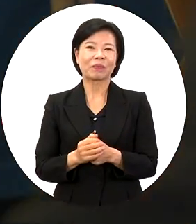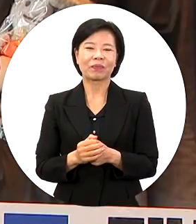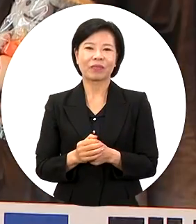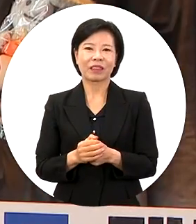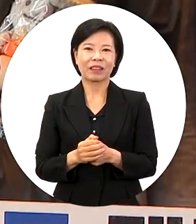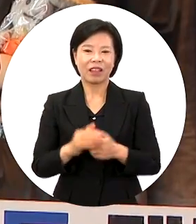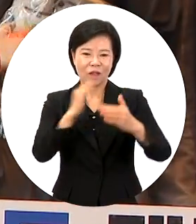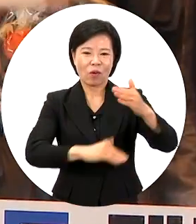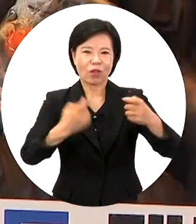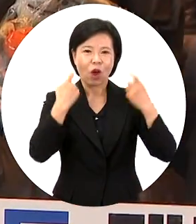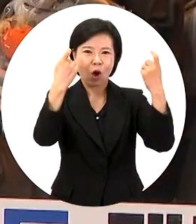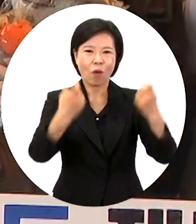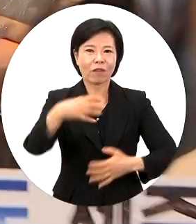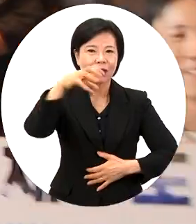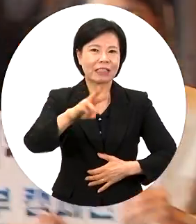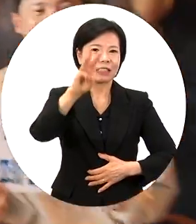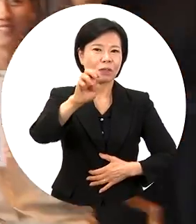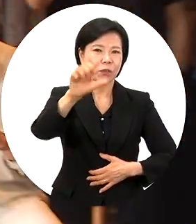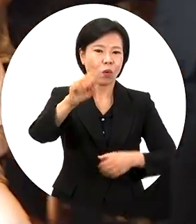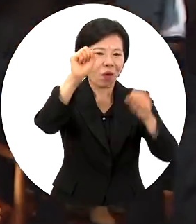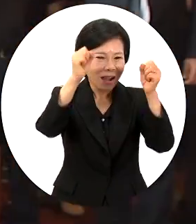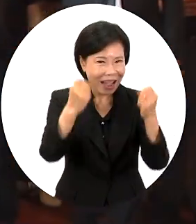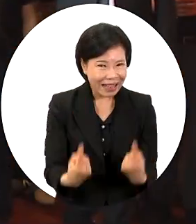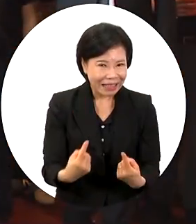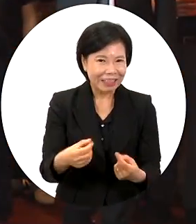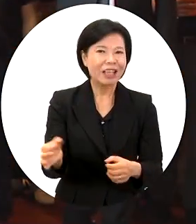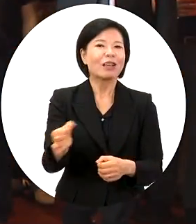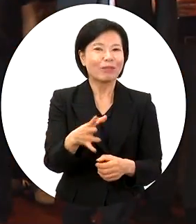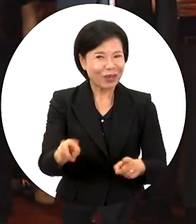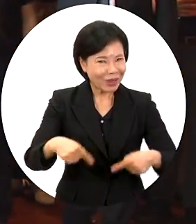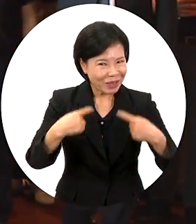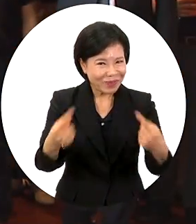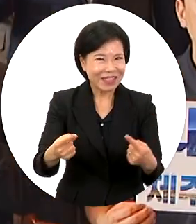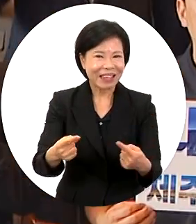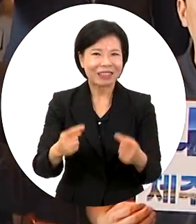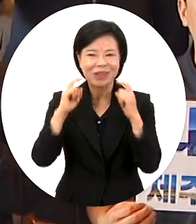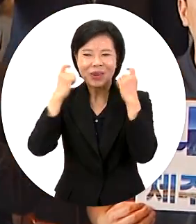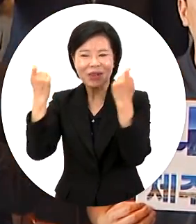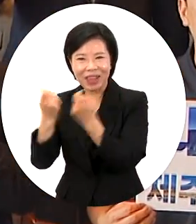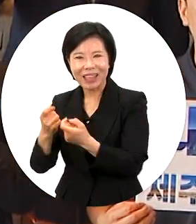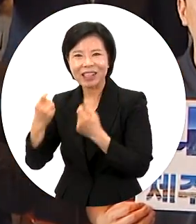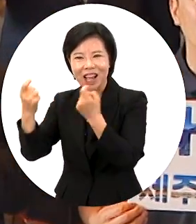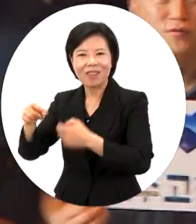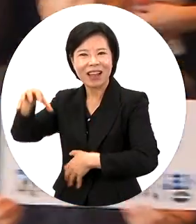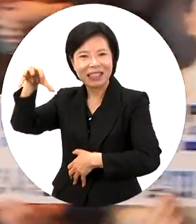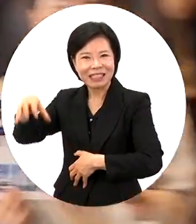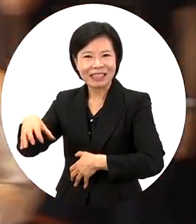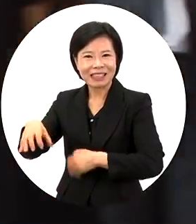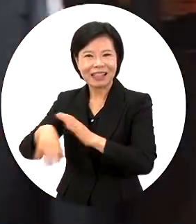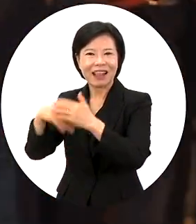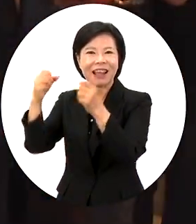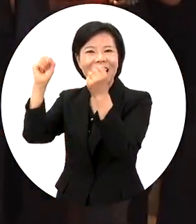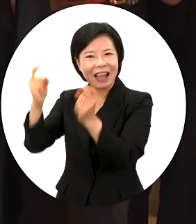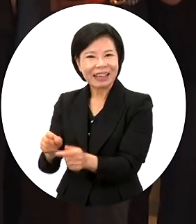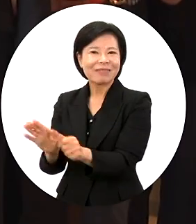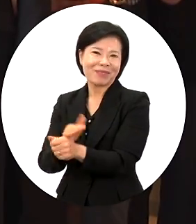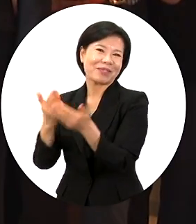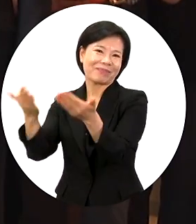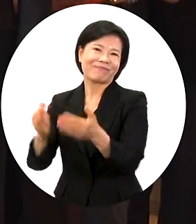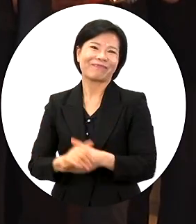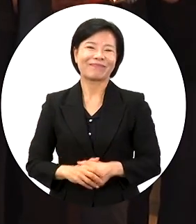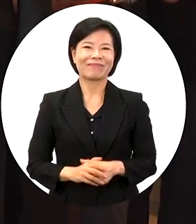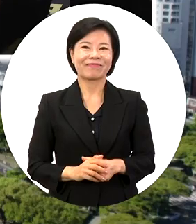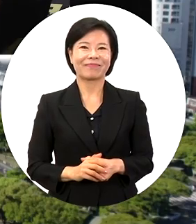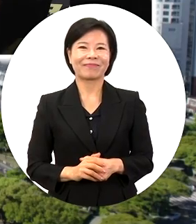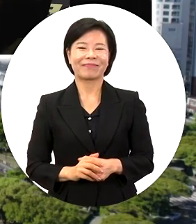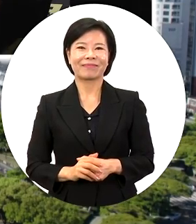있는데요. 공영관광지 35개소 할인 또는 무료 입장, 민영관광지 할인 혜택 등도 제공하고